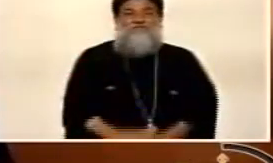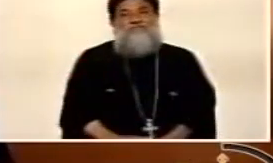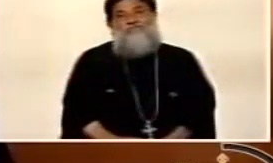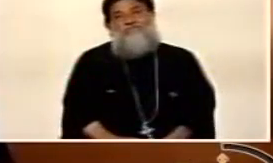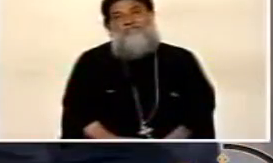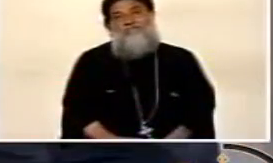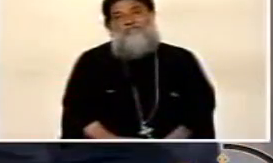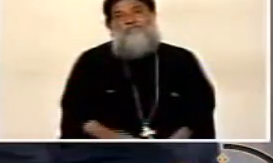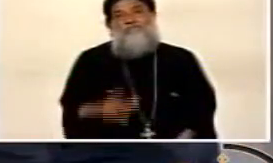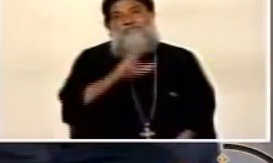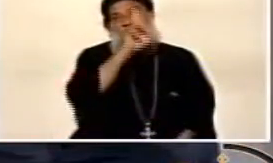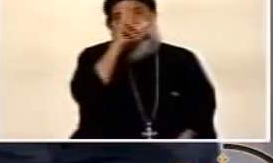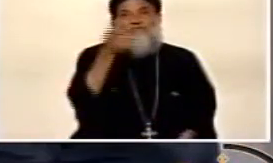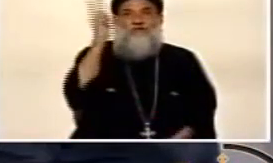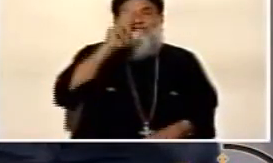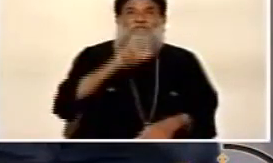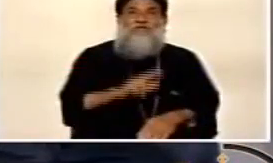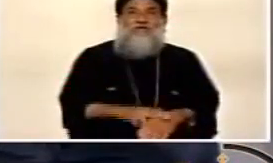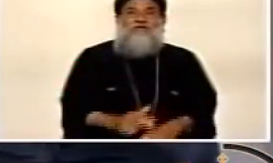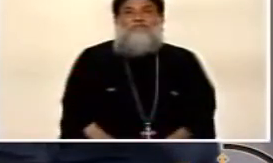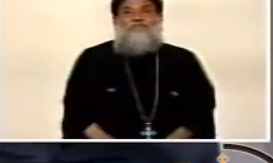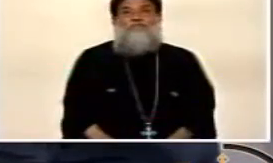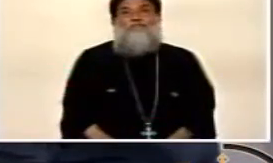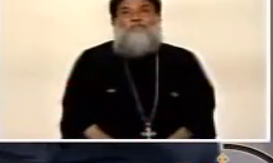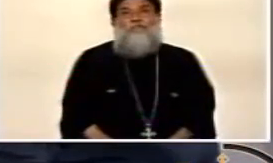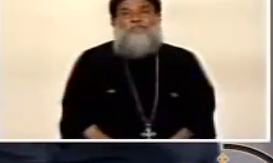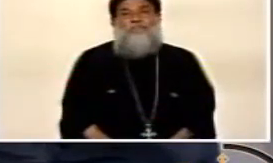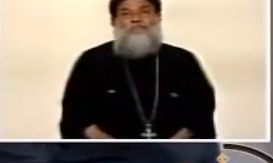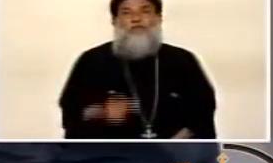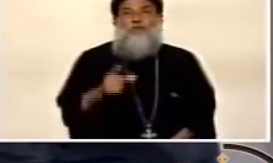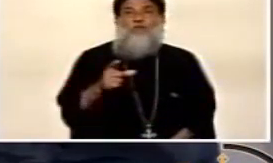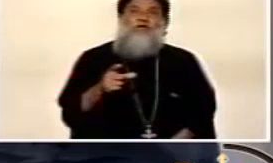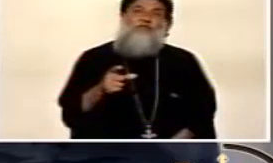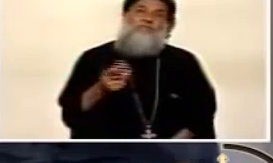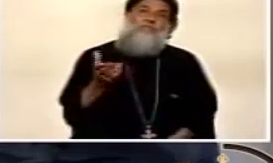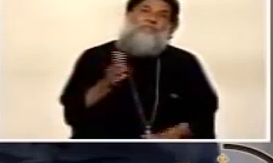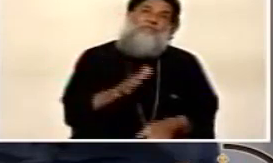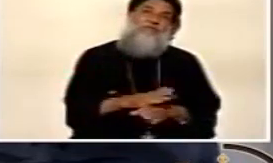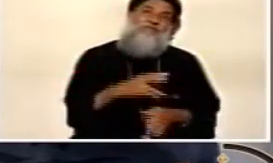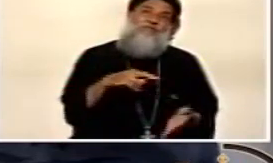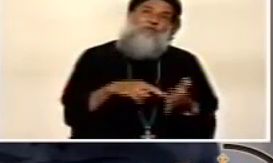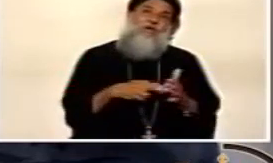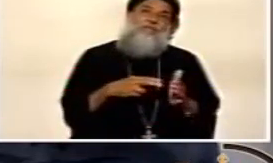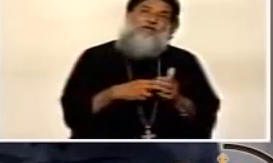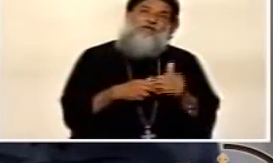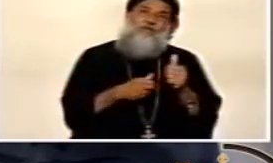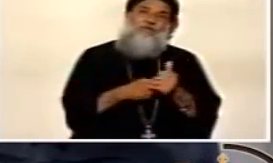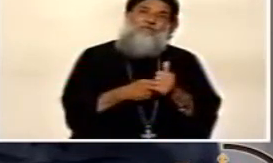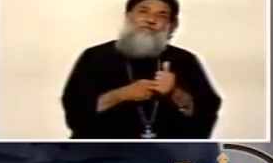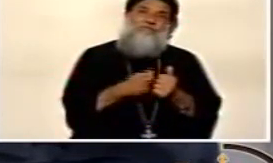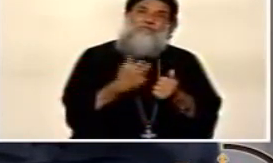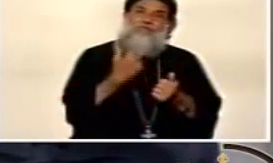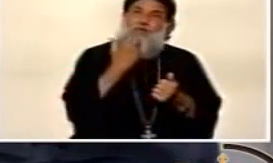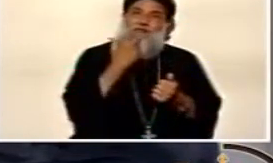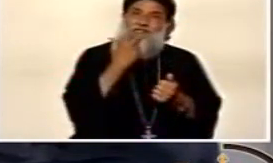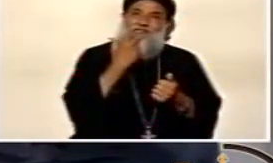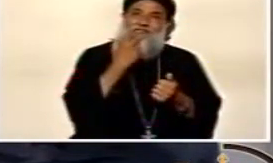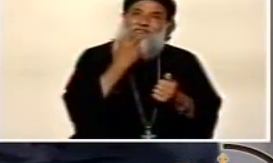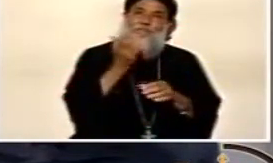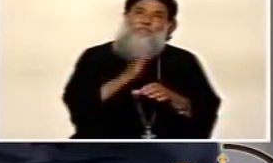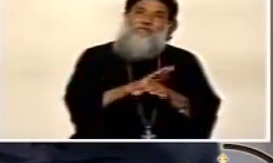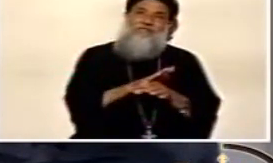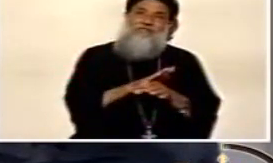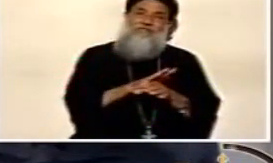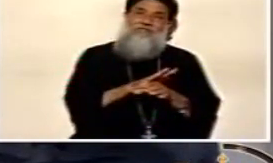سؤال تاني سيدنا بيقول: لو واحد اتوفى وأعماله كويسة وطيب لكن ما